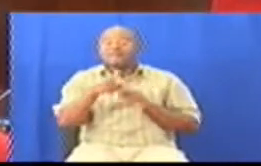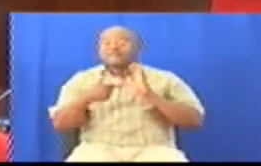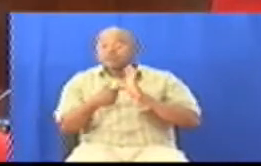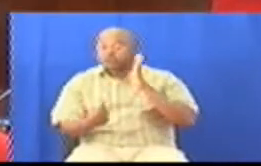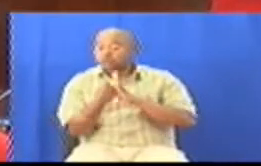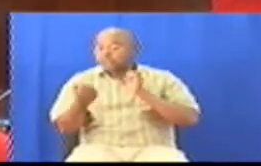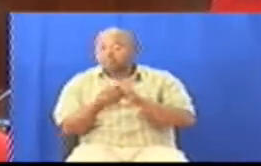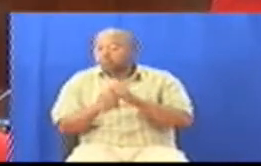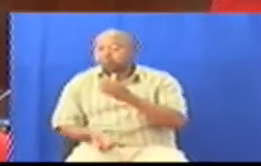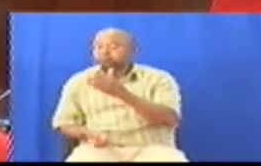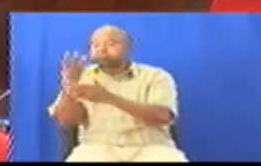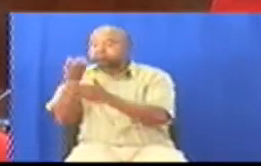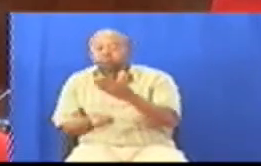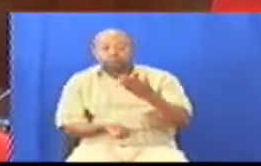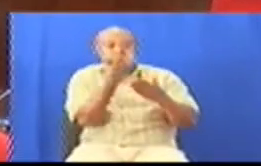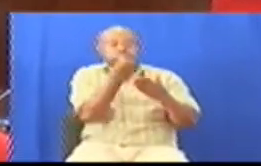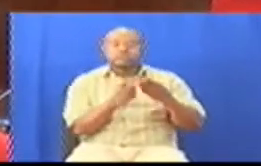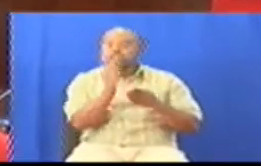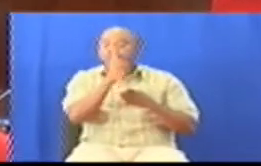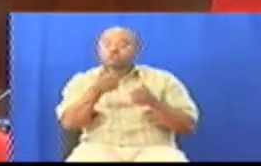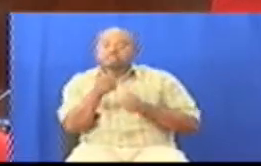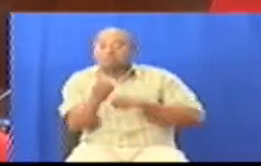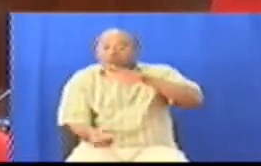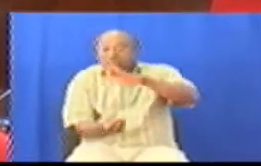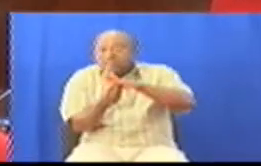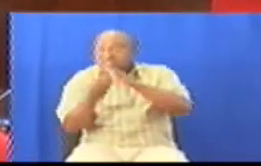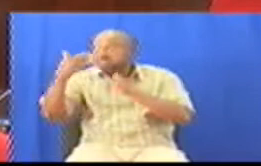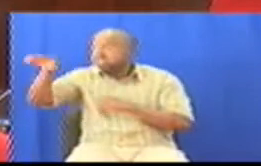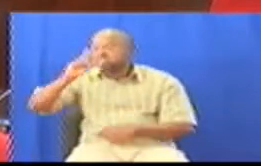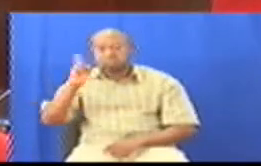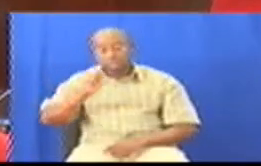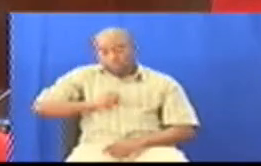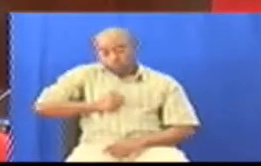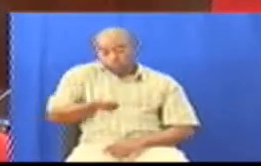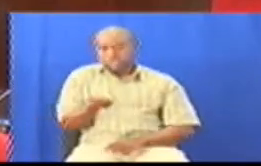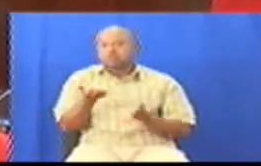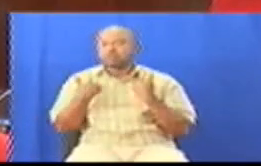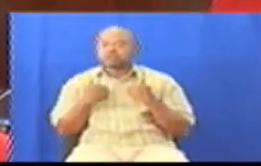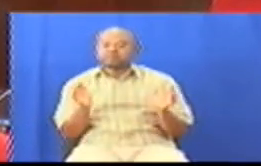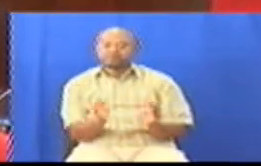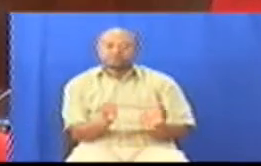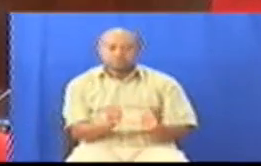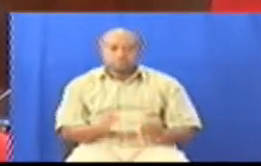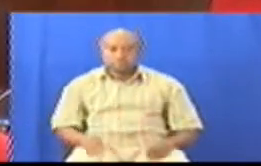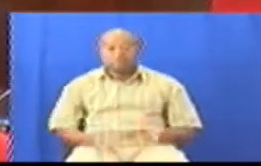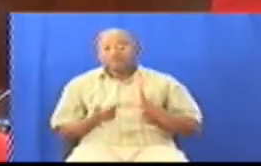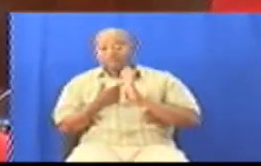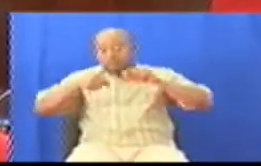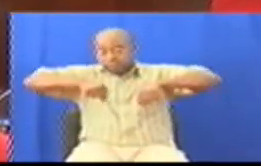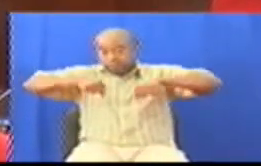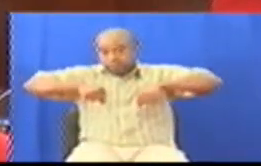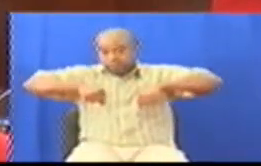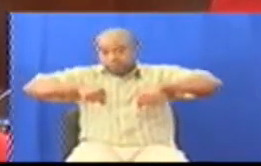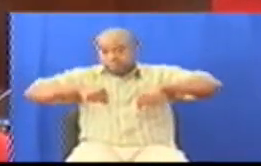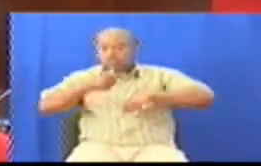mambo ya mlipuko tusitegemee tu misaada na sisi wenyewe tuwe na uwezo wa kujikinga? Leo unasikia kwamba hapa ni